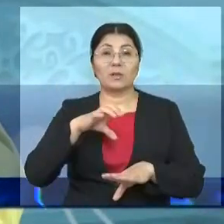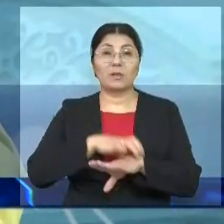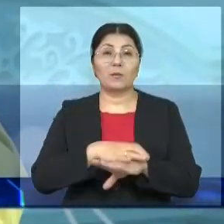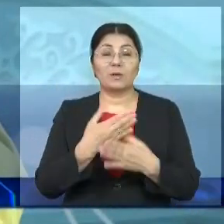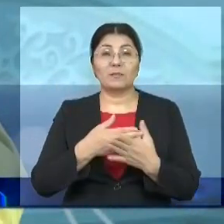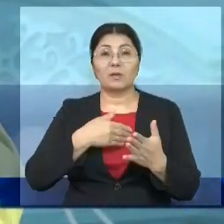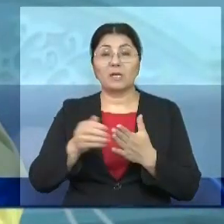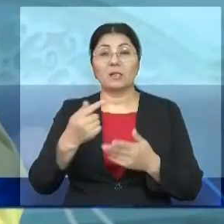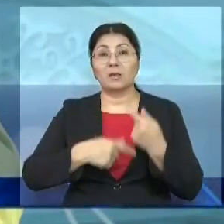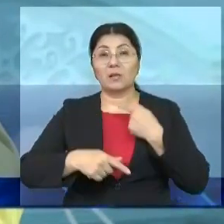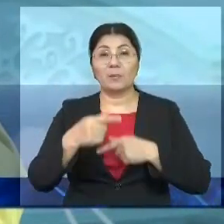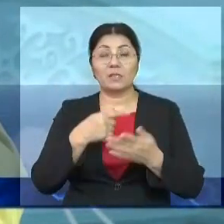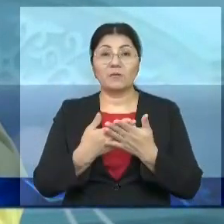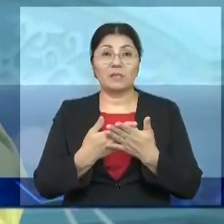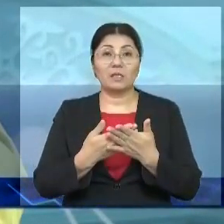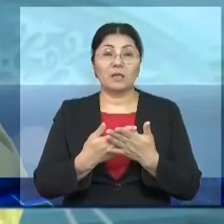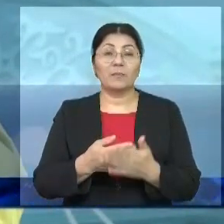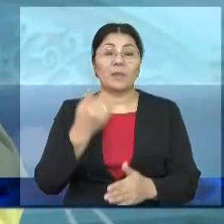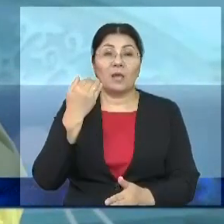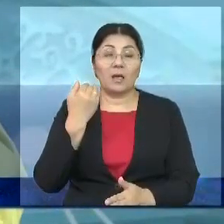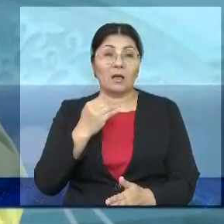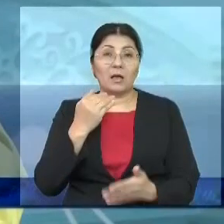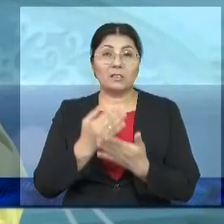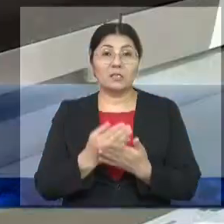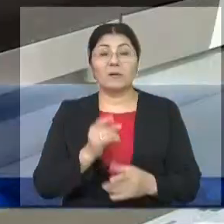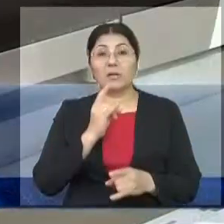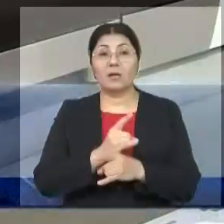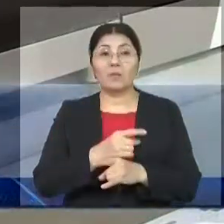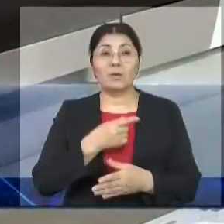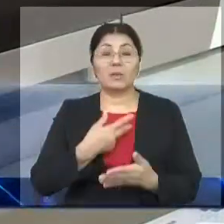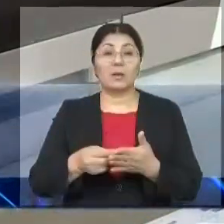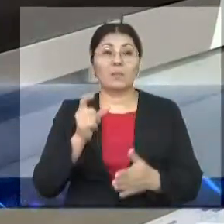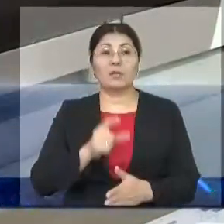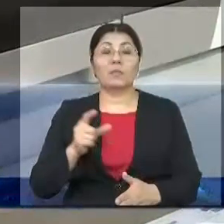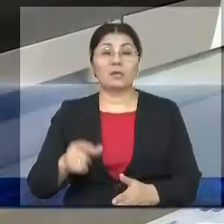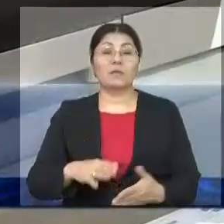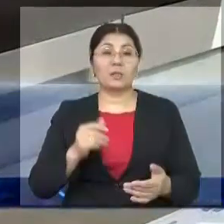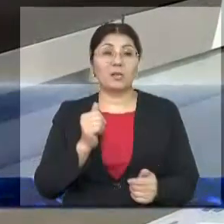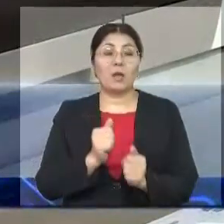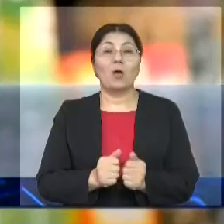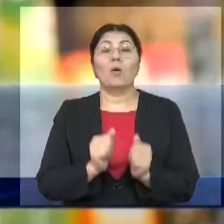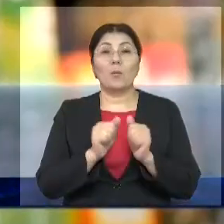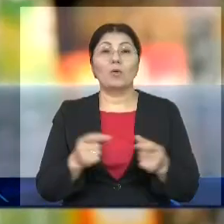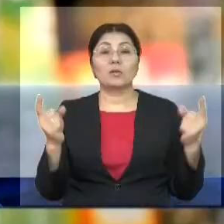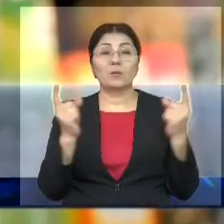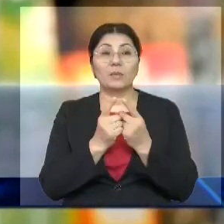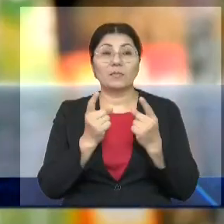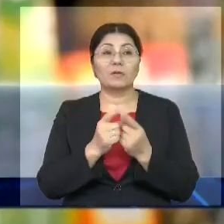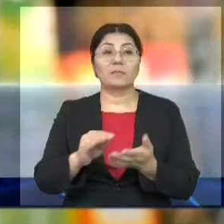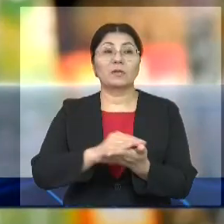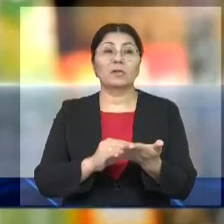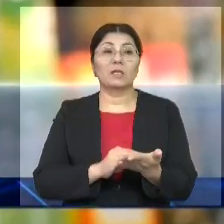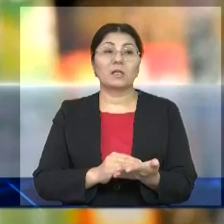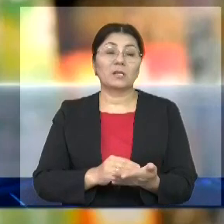отказа в возврате товаров, выдачи некачественного товара, обмана потребителей. Часто в магазинах можно встретить табличку «Товар возврату и обмену